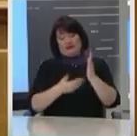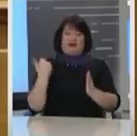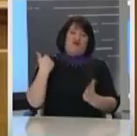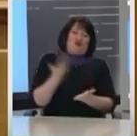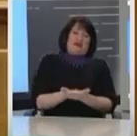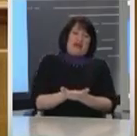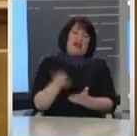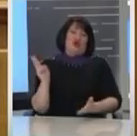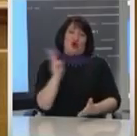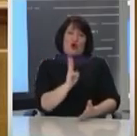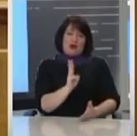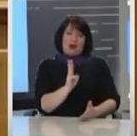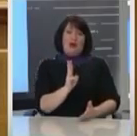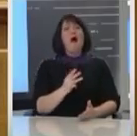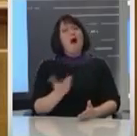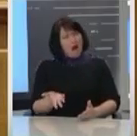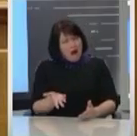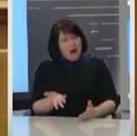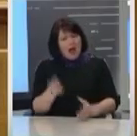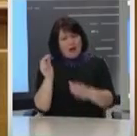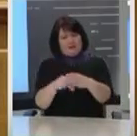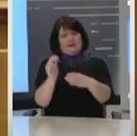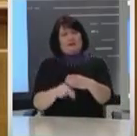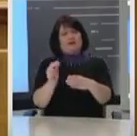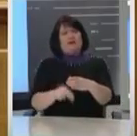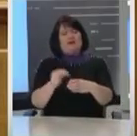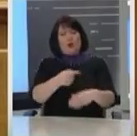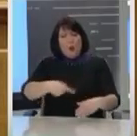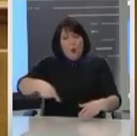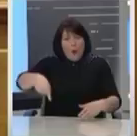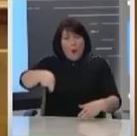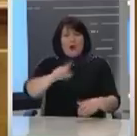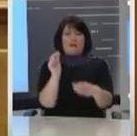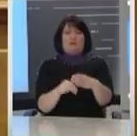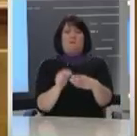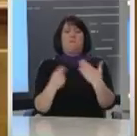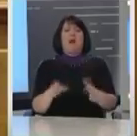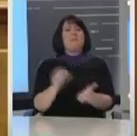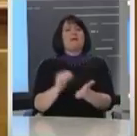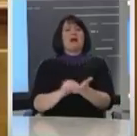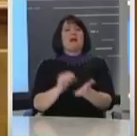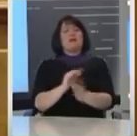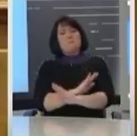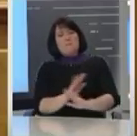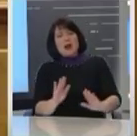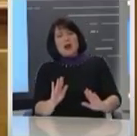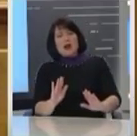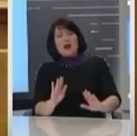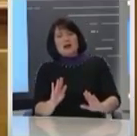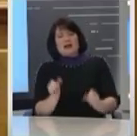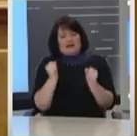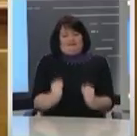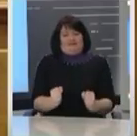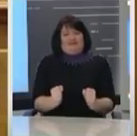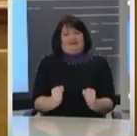ζητούν, αλλά παρόλα αυτά τα ψηφίζετε όλοι σας για ακόμα μια φορά για να μην χάσετε την